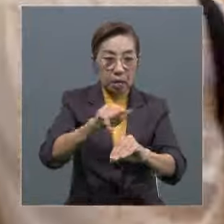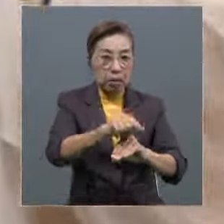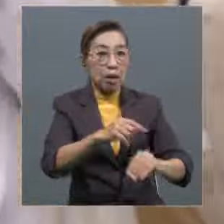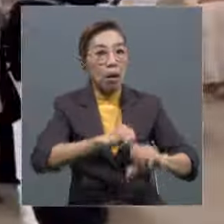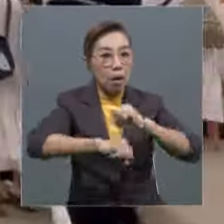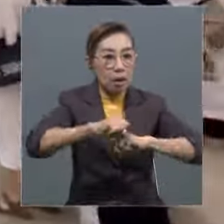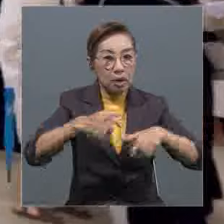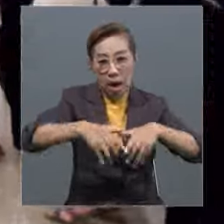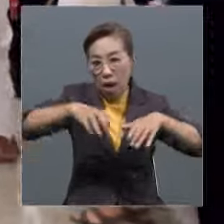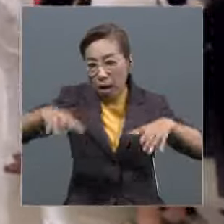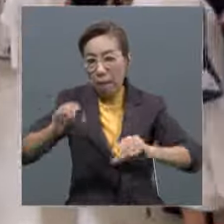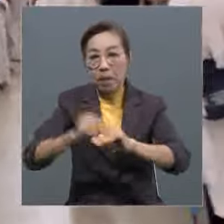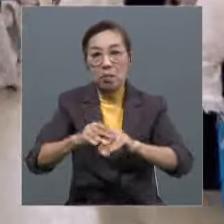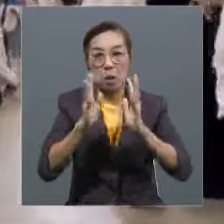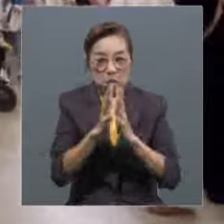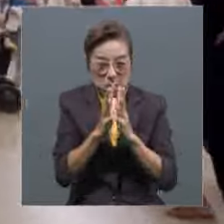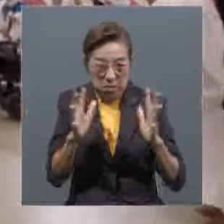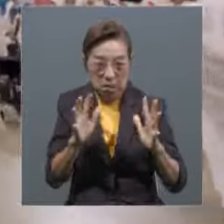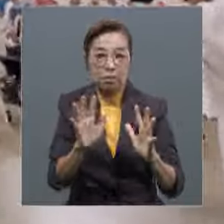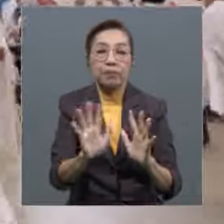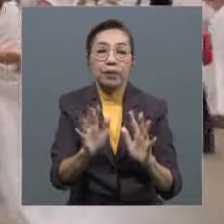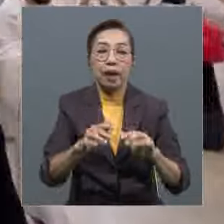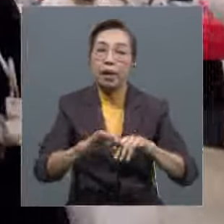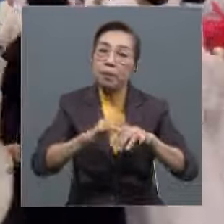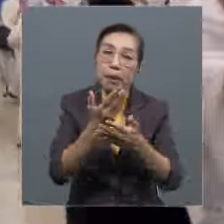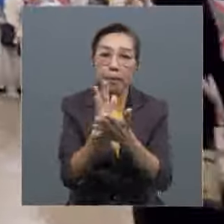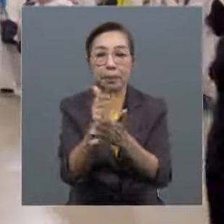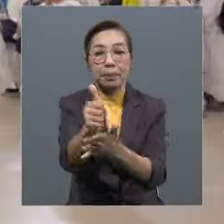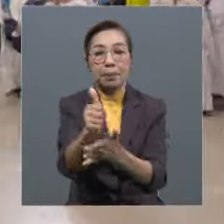ชนเพื่อที่จะลดความแออัดด้วยค่ะ